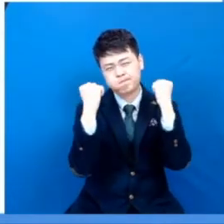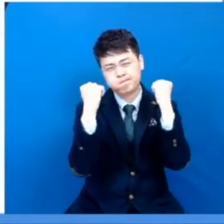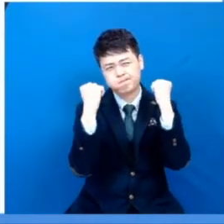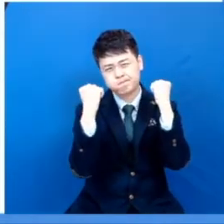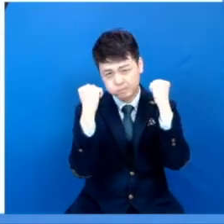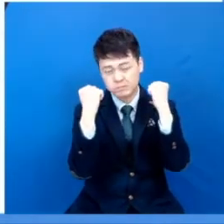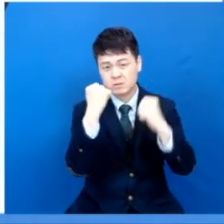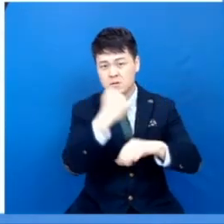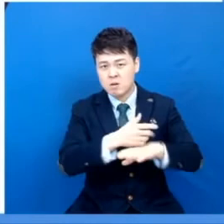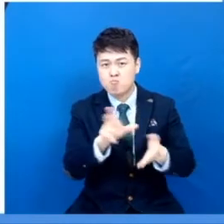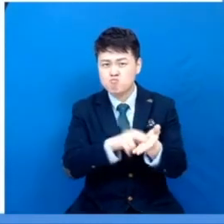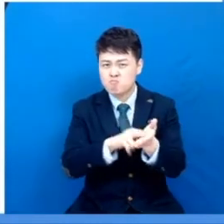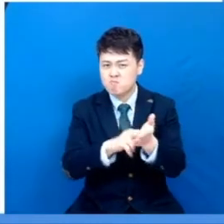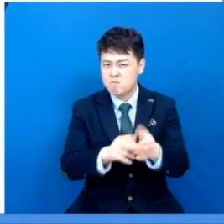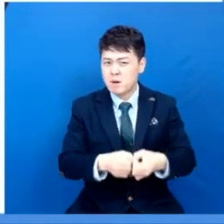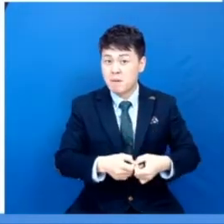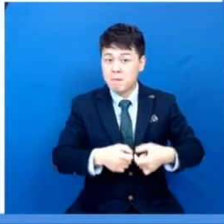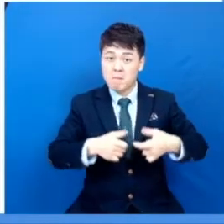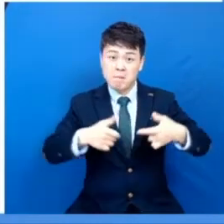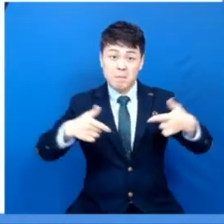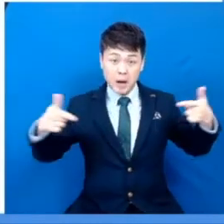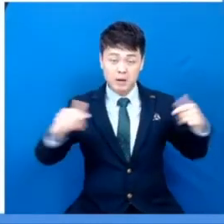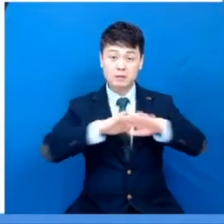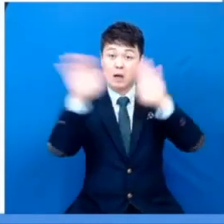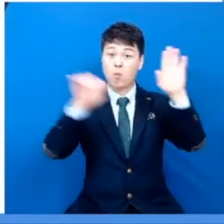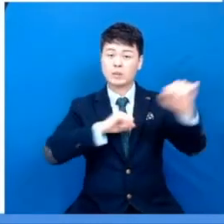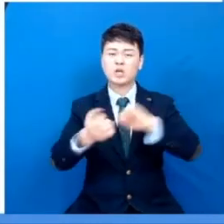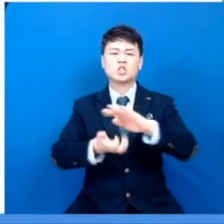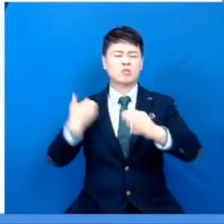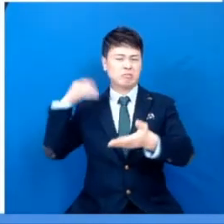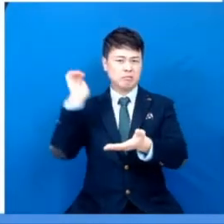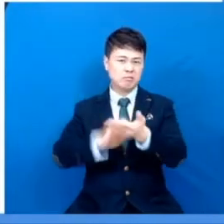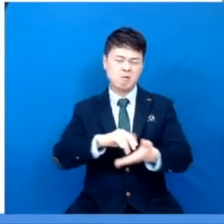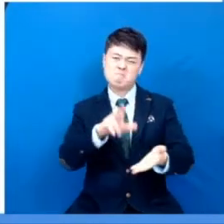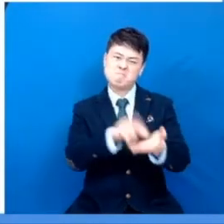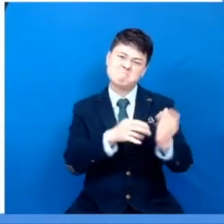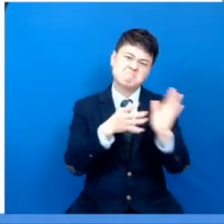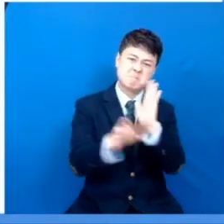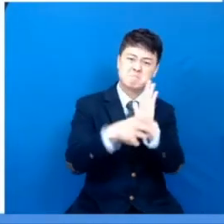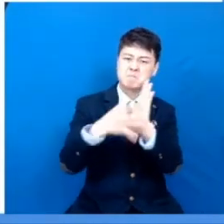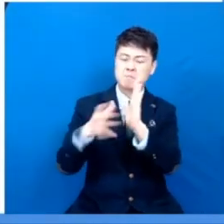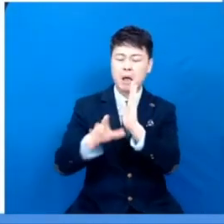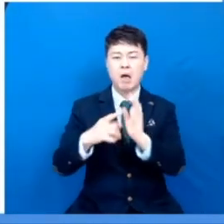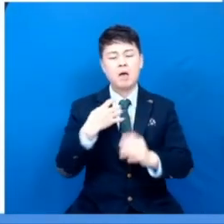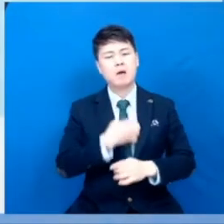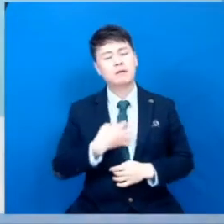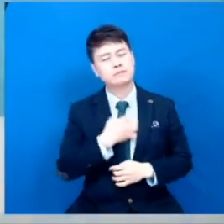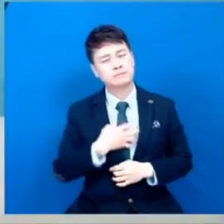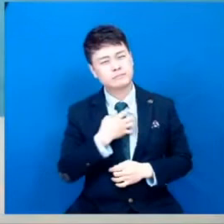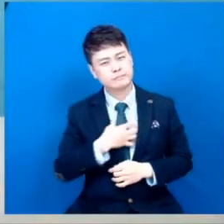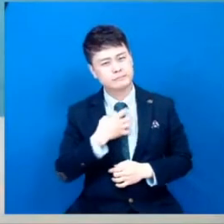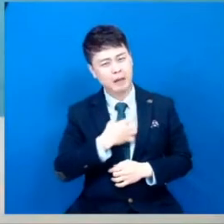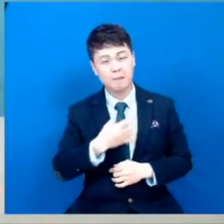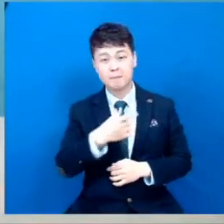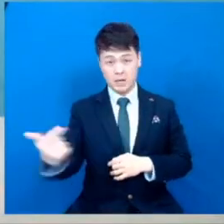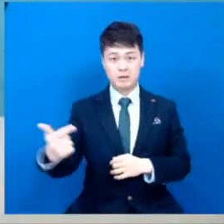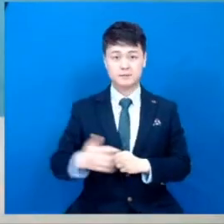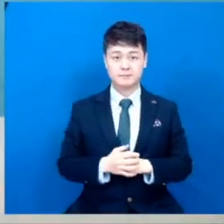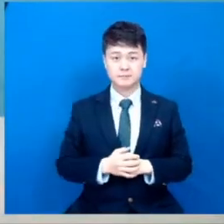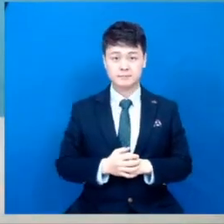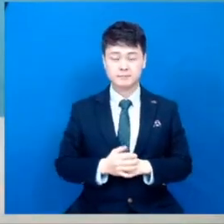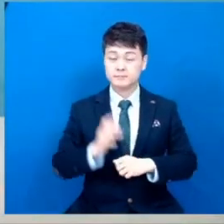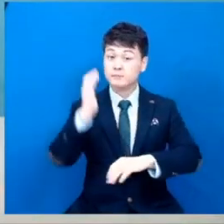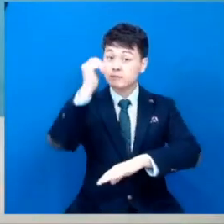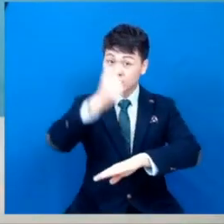행동이 증가되는 등 나탈 동차 며 이 전으로 돌아가게 될 것이 우려되어 씁니다 그래서